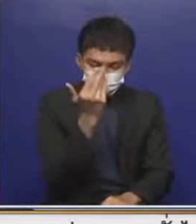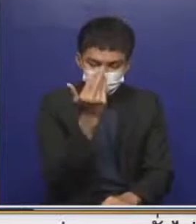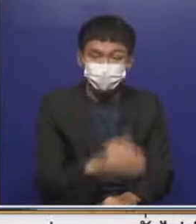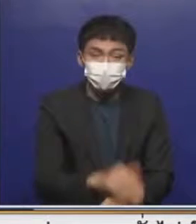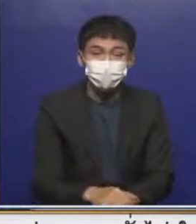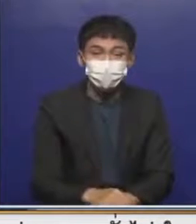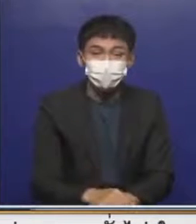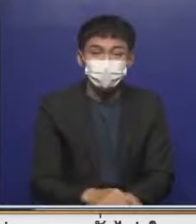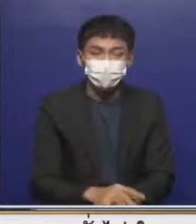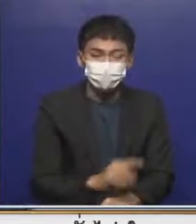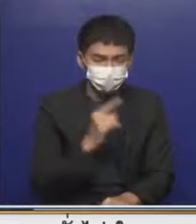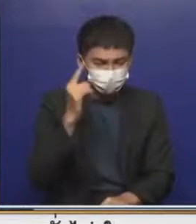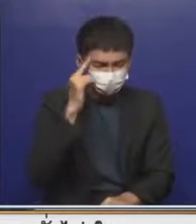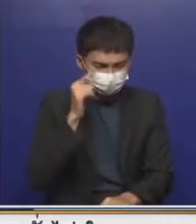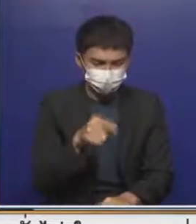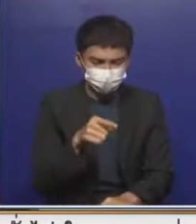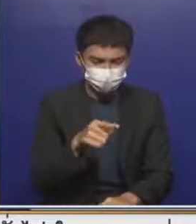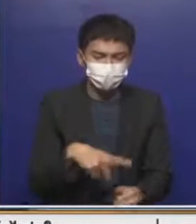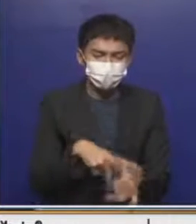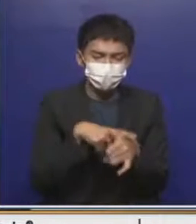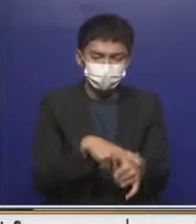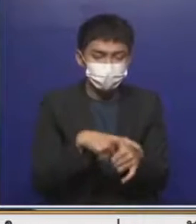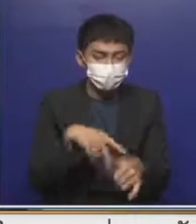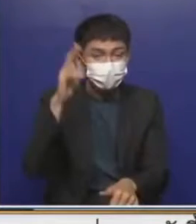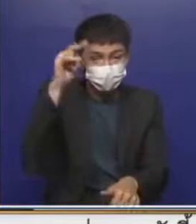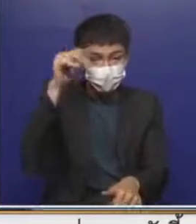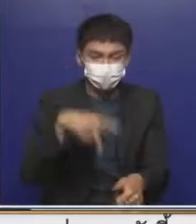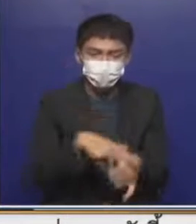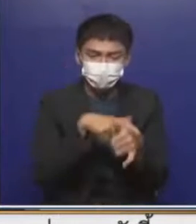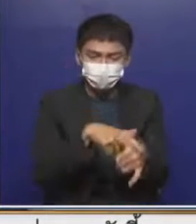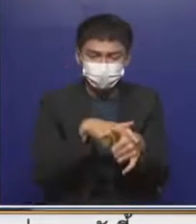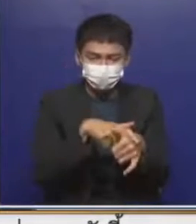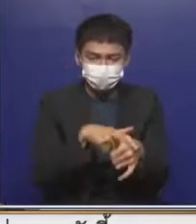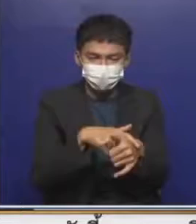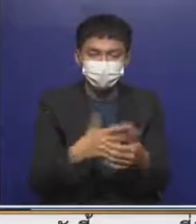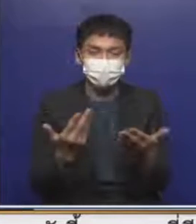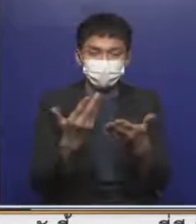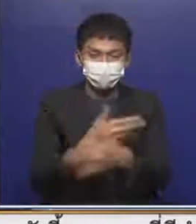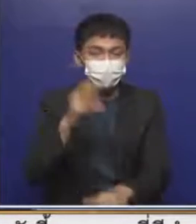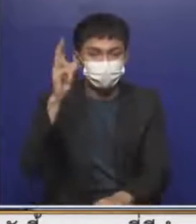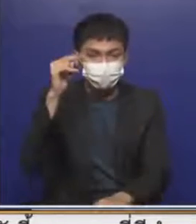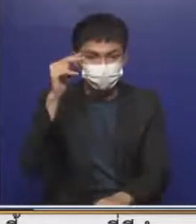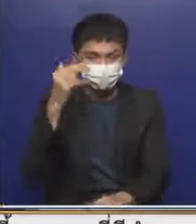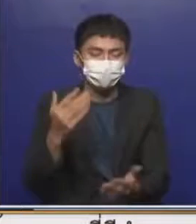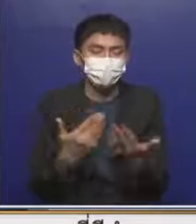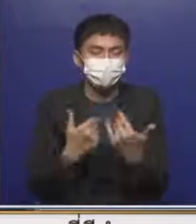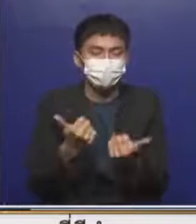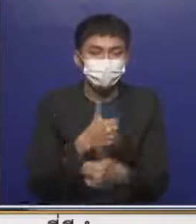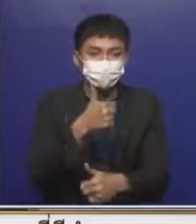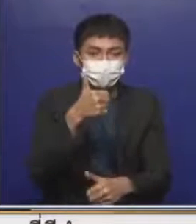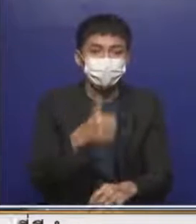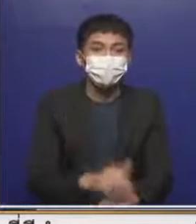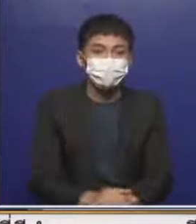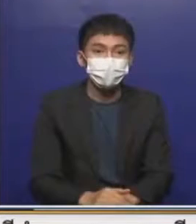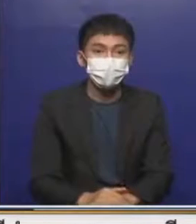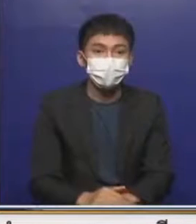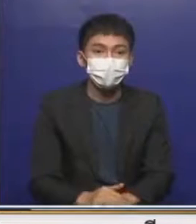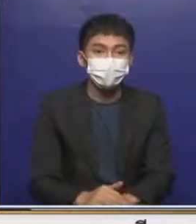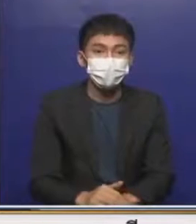ถ้ารู้แ่ๆวที่ขี่อยู่มไม่ใช่ม้้าเปลี่ยนเป็มาเมอไ่ เมื่อนั้ก็คุมขอบกุก changer afranข